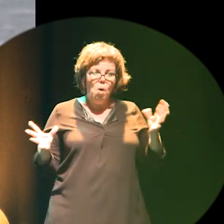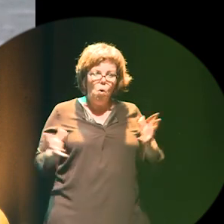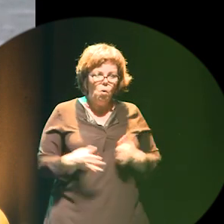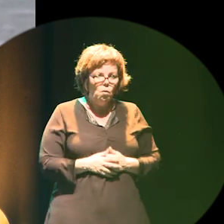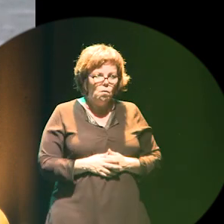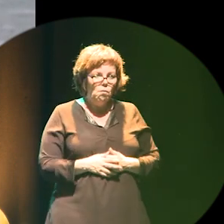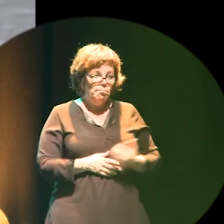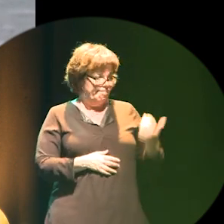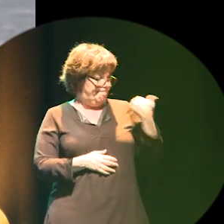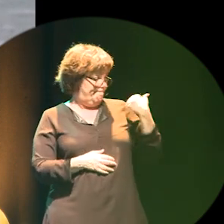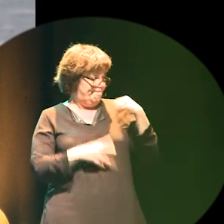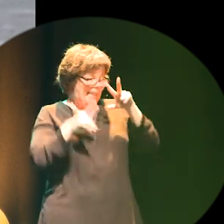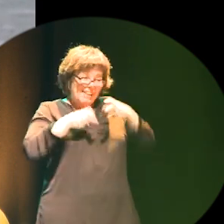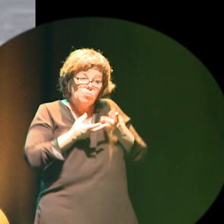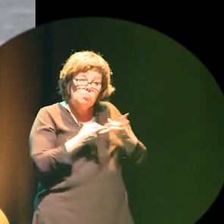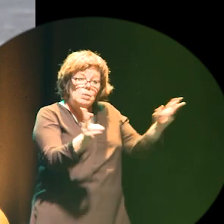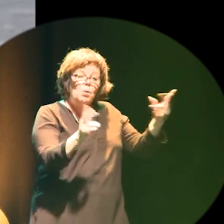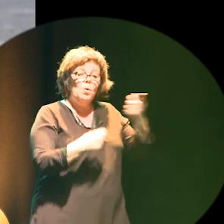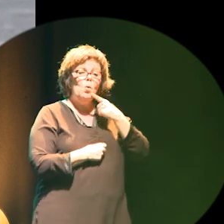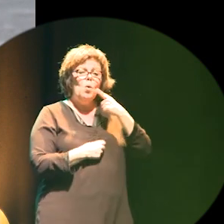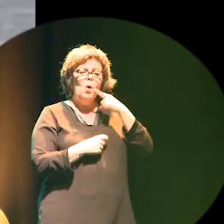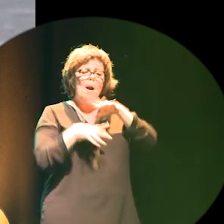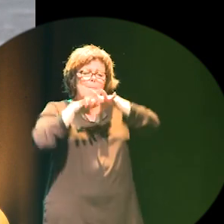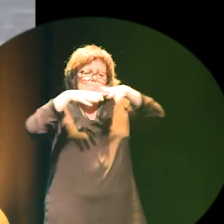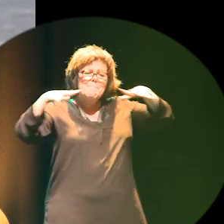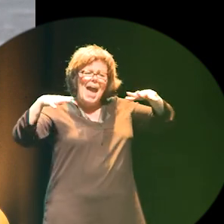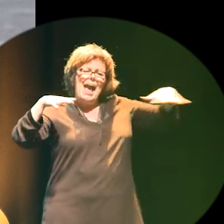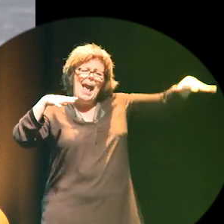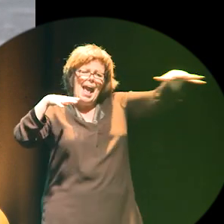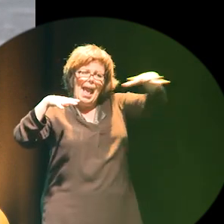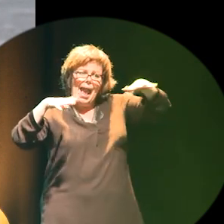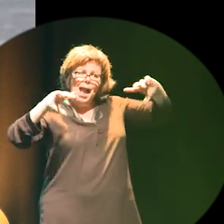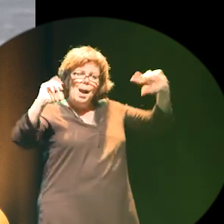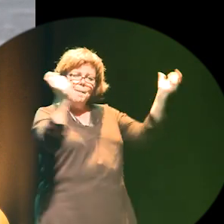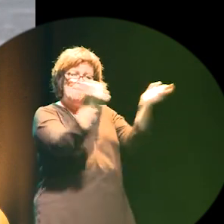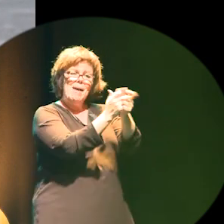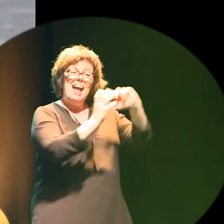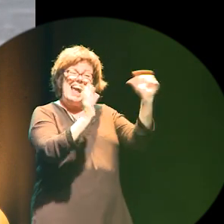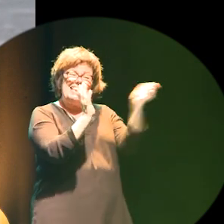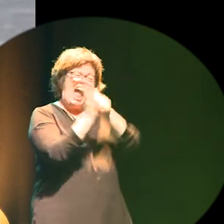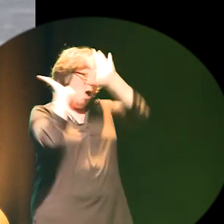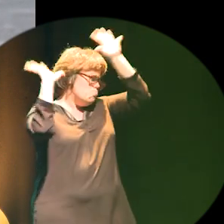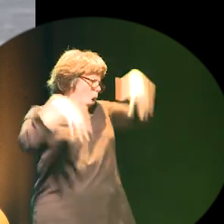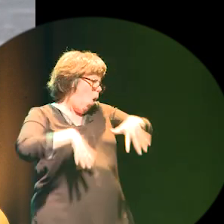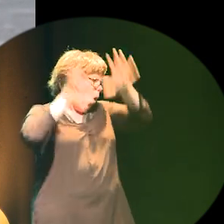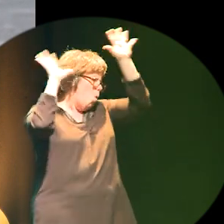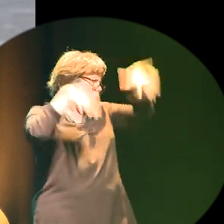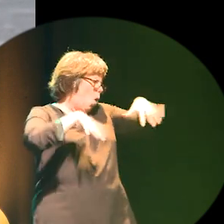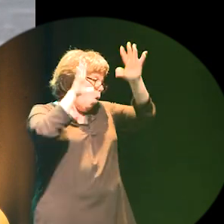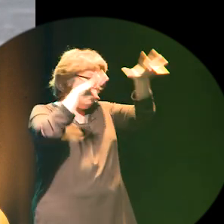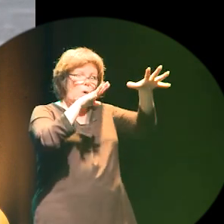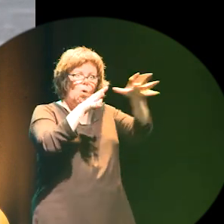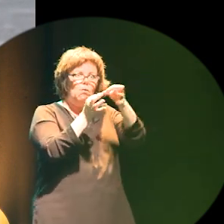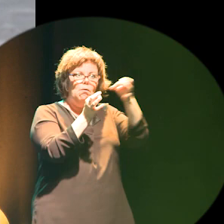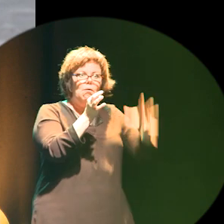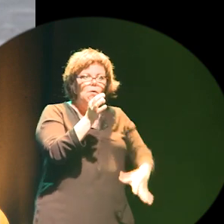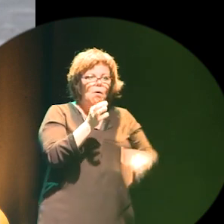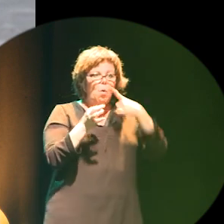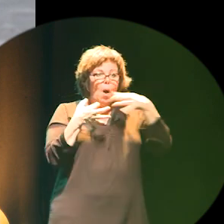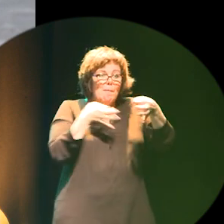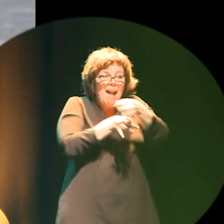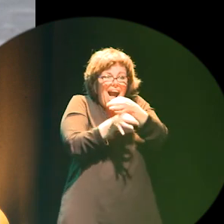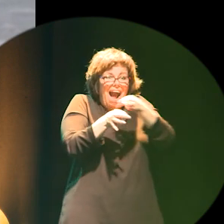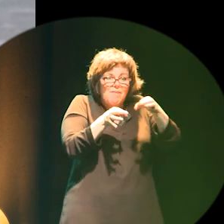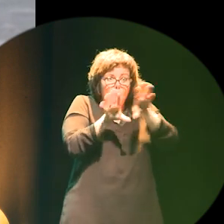montré que dans la mer des Sargasses, après les tempêtes post-hivernales, on avait des pics de production liés aux plus petites cellules du